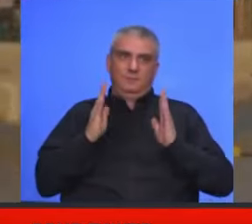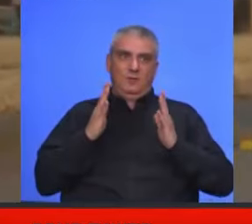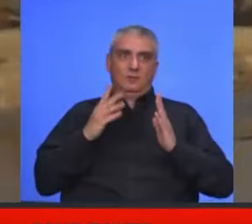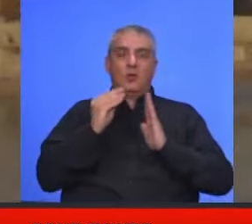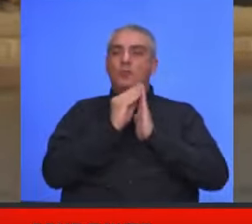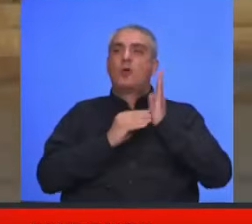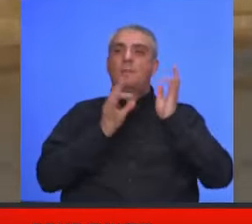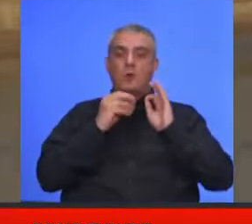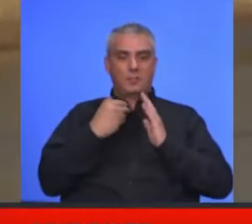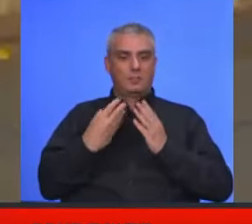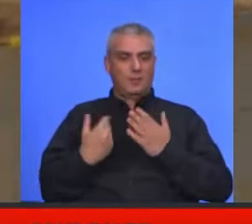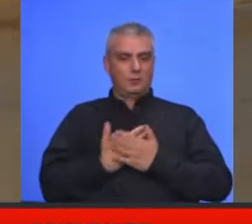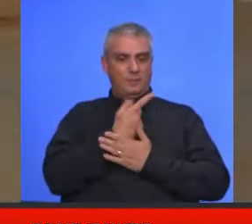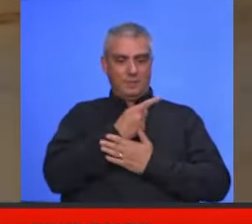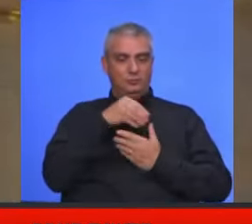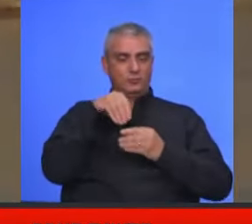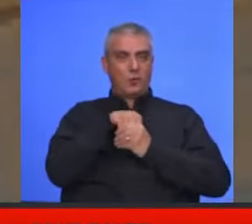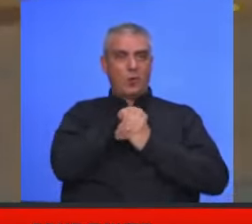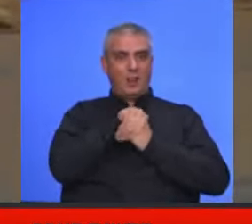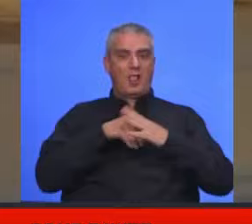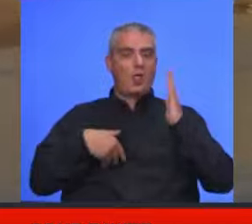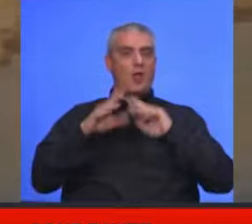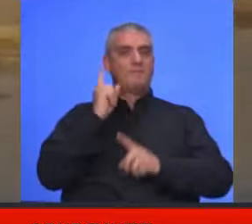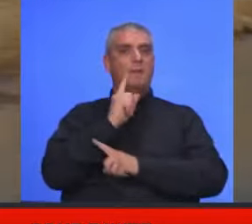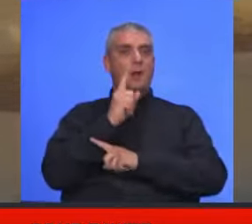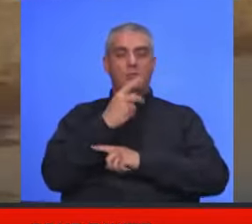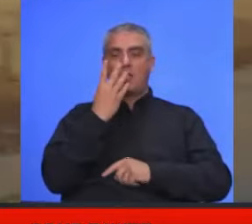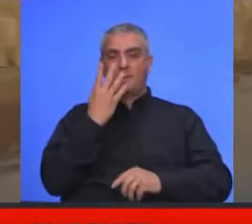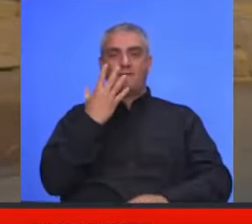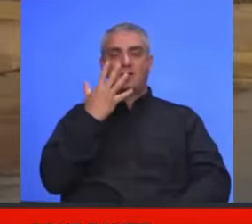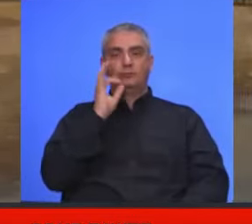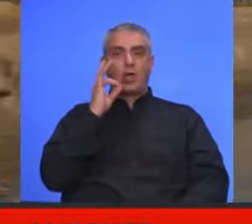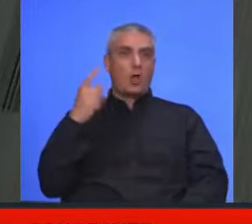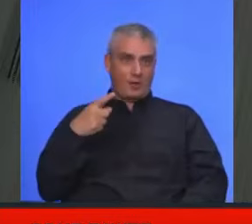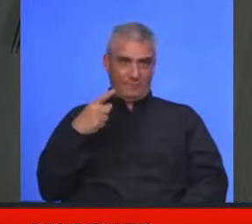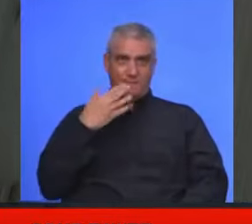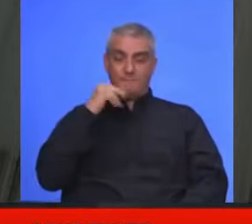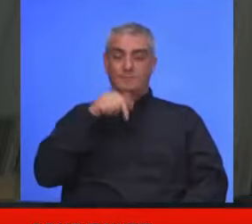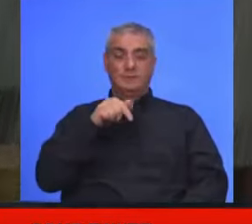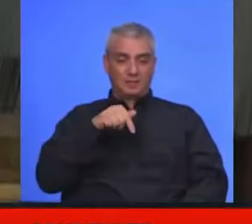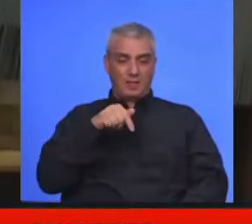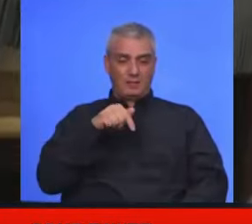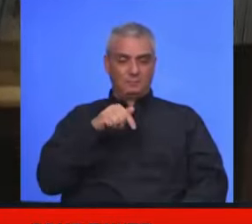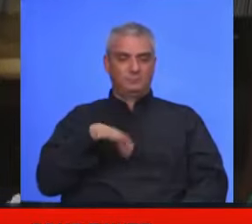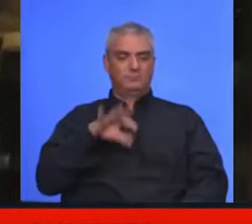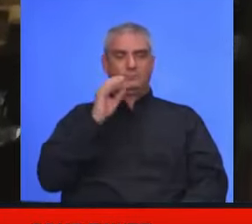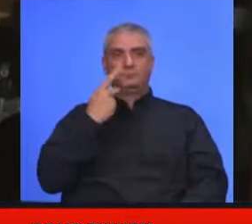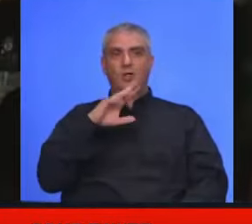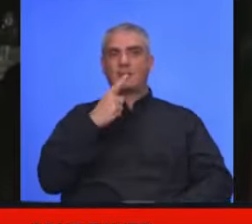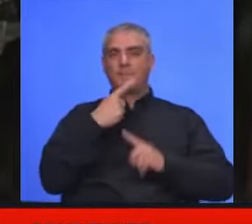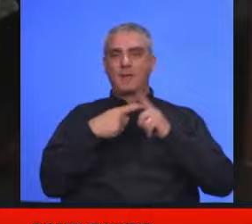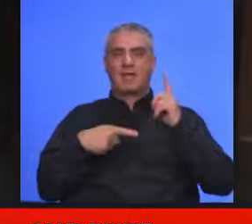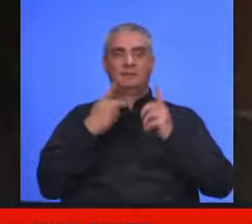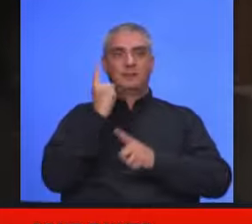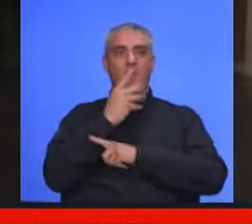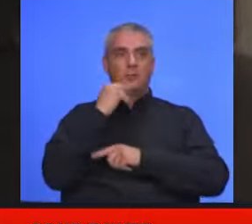מיוחד עם נתונים חדשים שכולל את מרבית המלונות של 4 ו-5 כוכבים בישראל, עולה כי יותר ממחצית מהמלונות